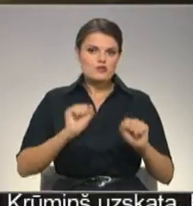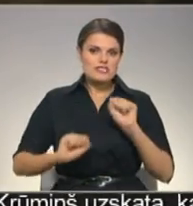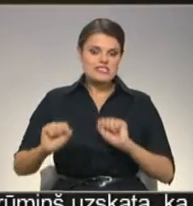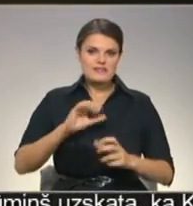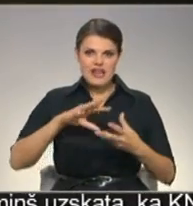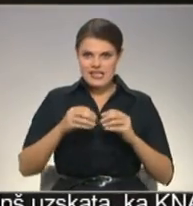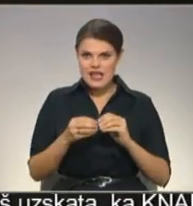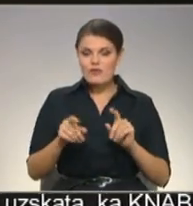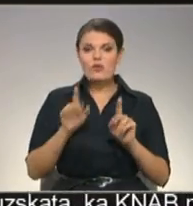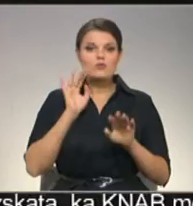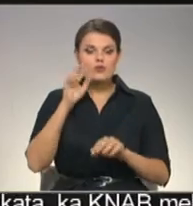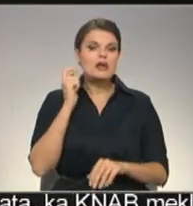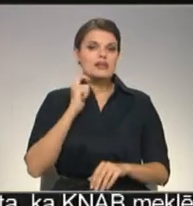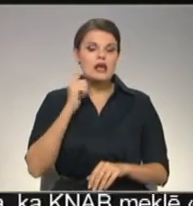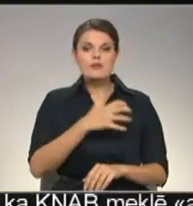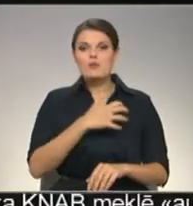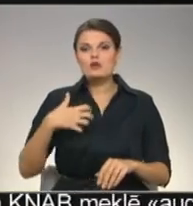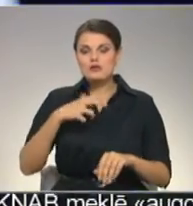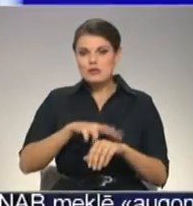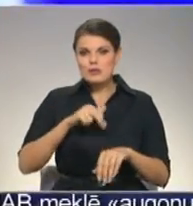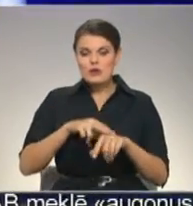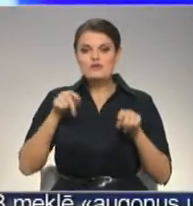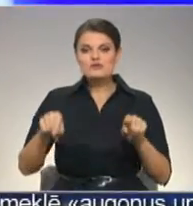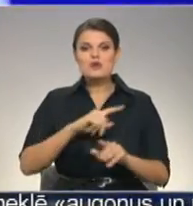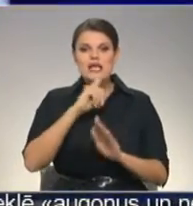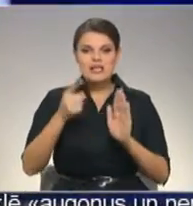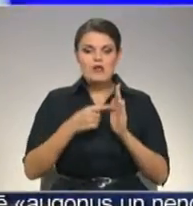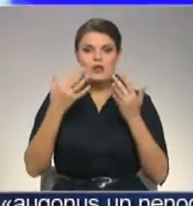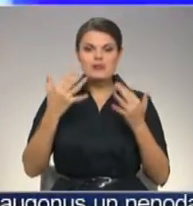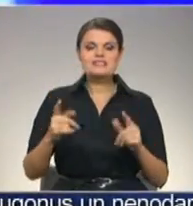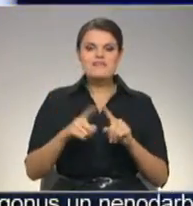to ievērot. Turpmāk Jēkabpilī pašvaldības policija šo jautājumu risinās ar vēl